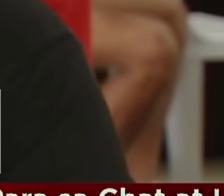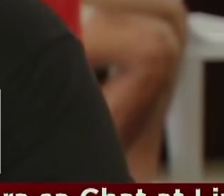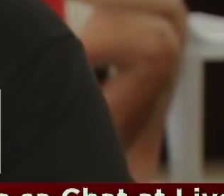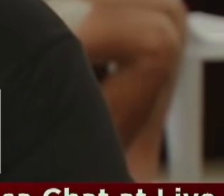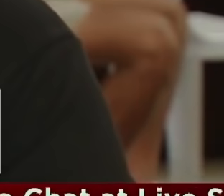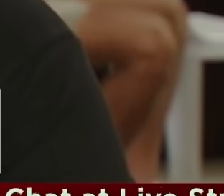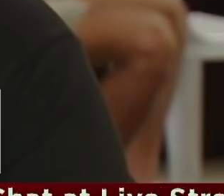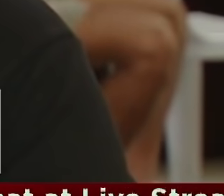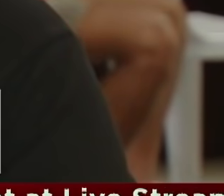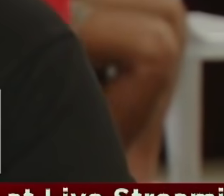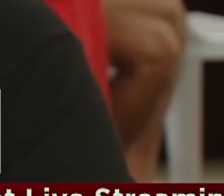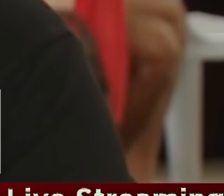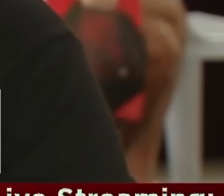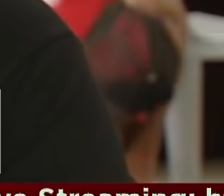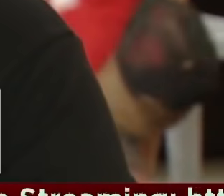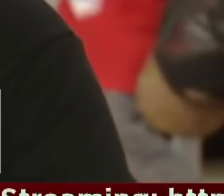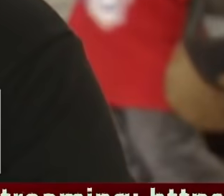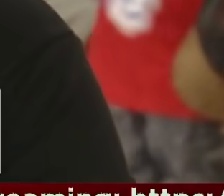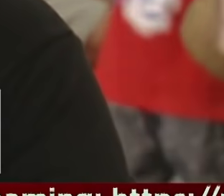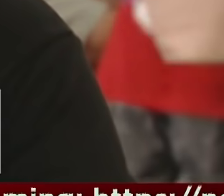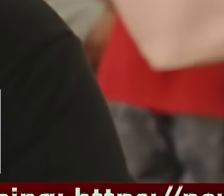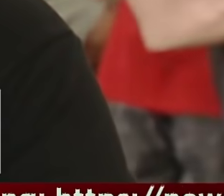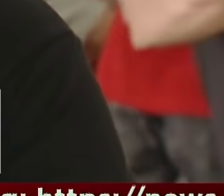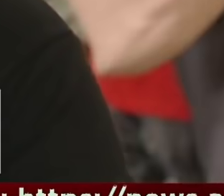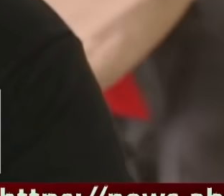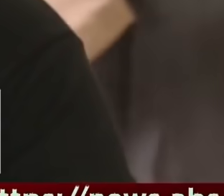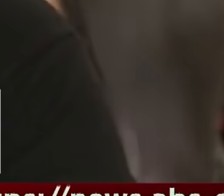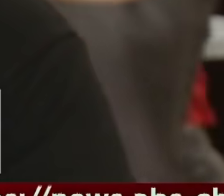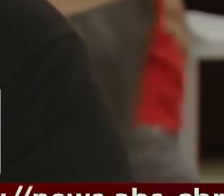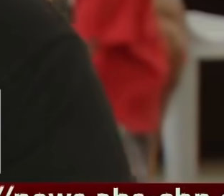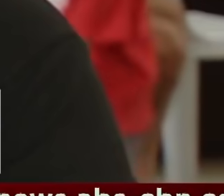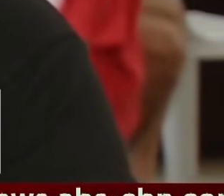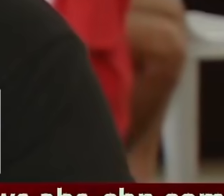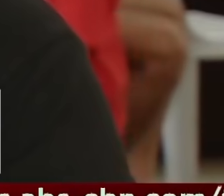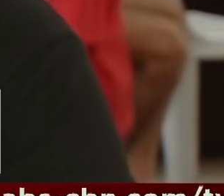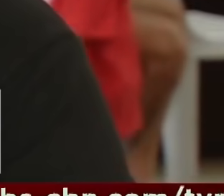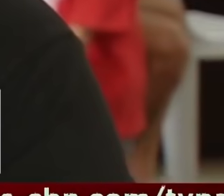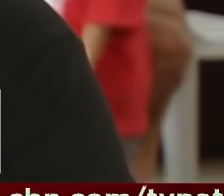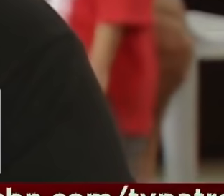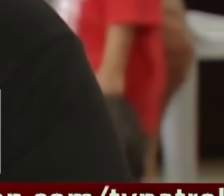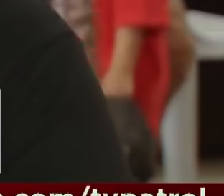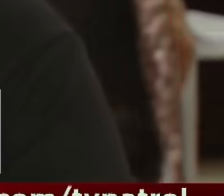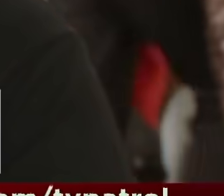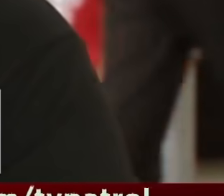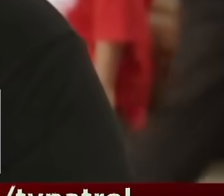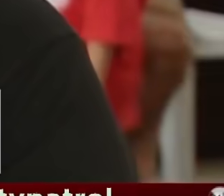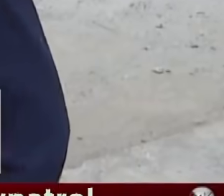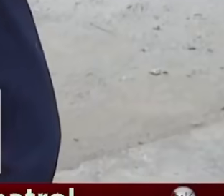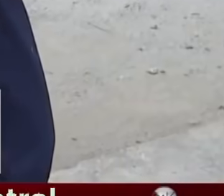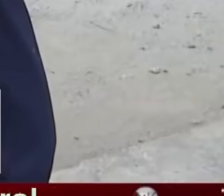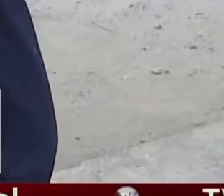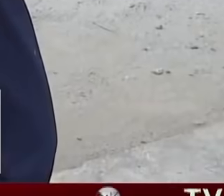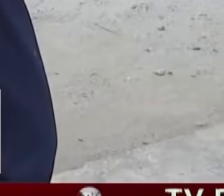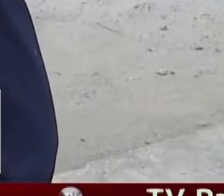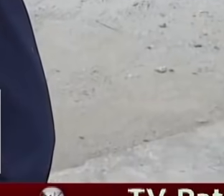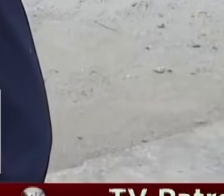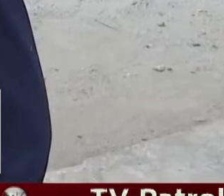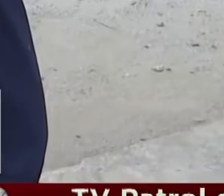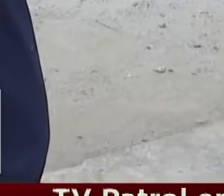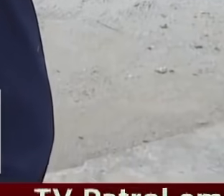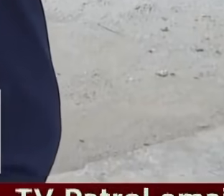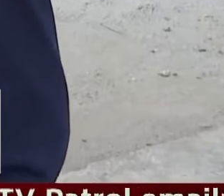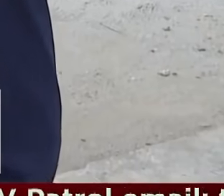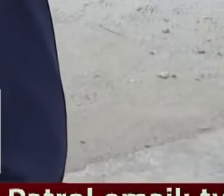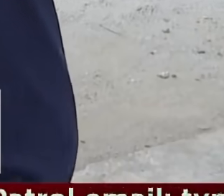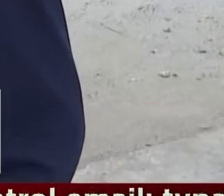pangako niya na magiging yung mga manggagawang contractual ay gagawing regular. Ang street